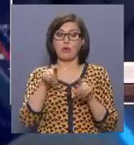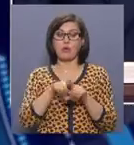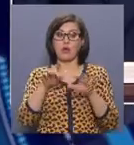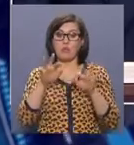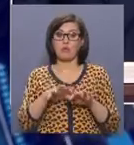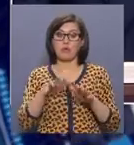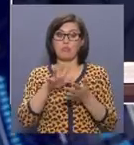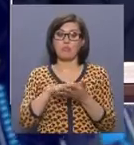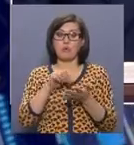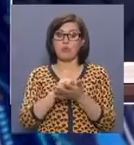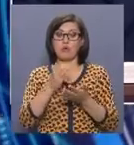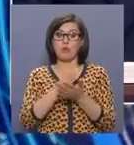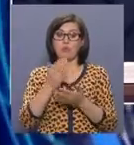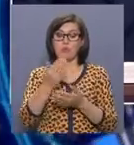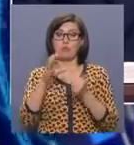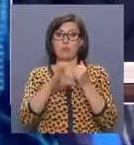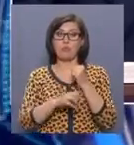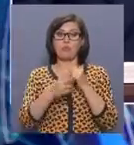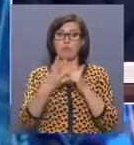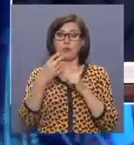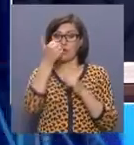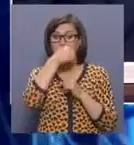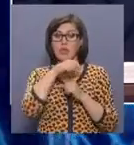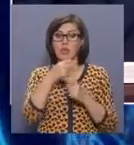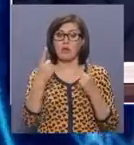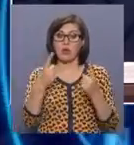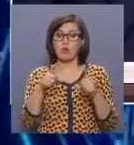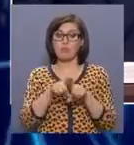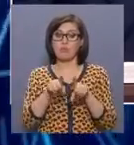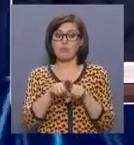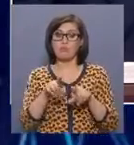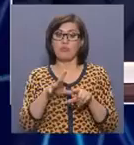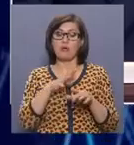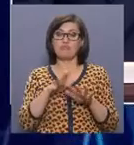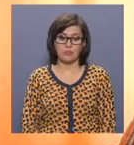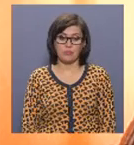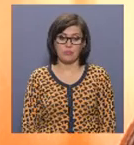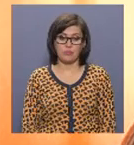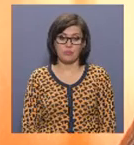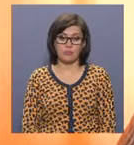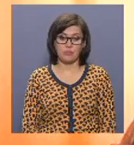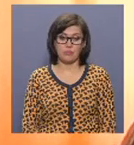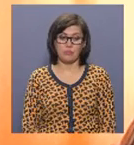компьютерді зақымдапты. Бұл соңғы бірнеше жылдағы ең ірі кибер шабуылдардың бірі.